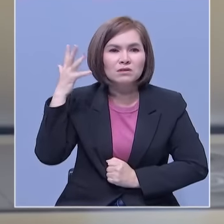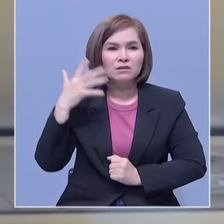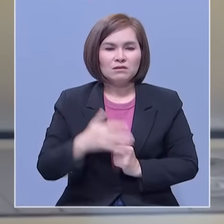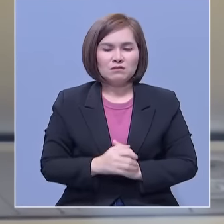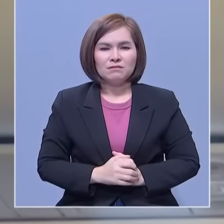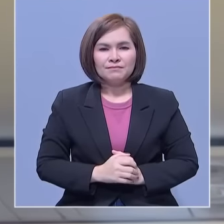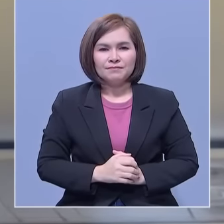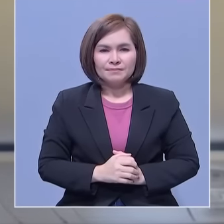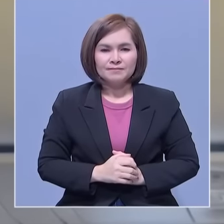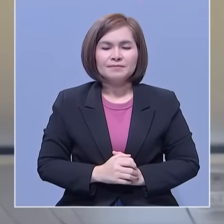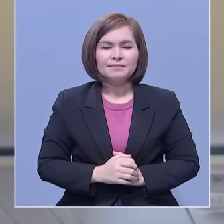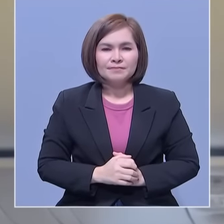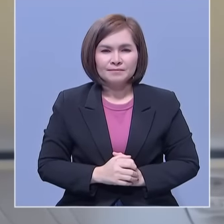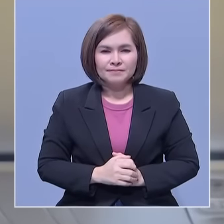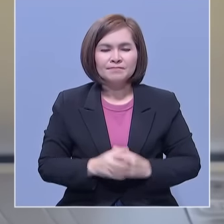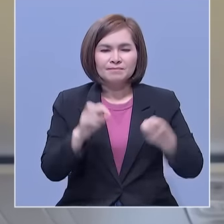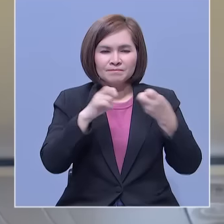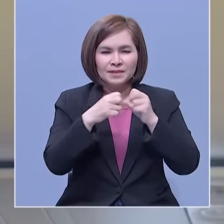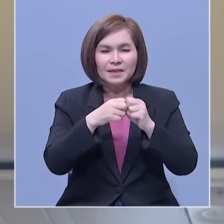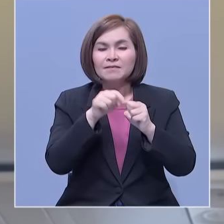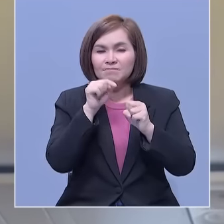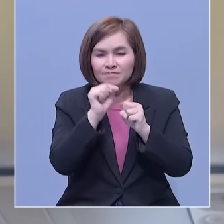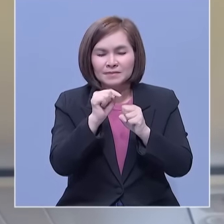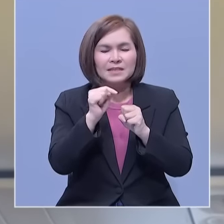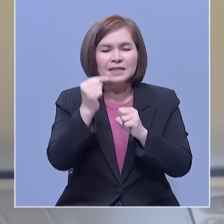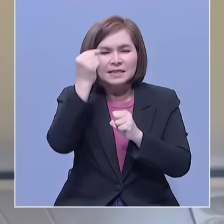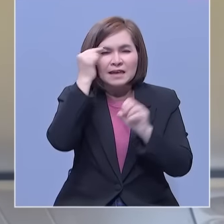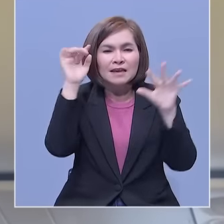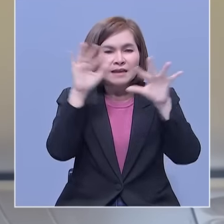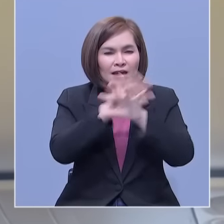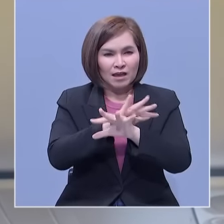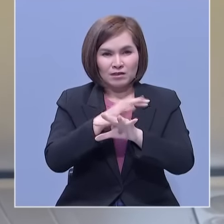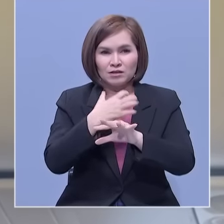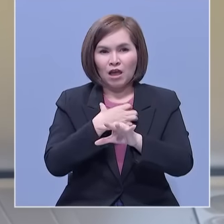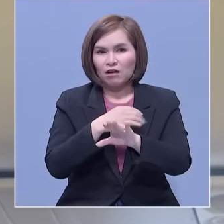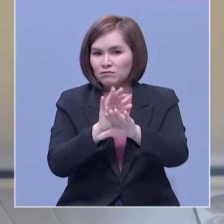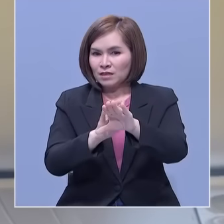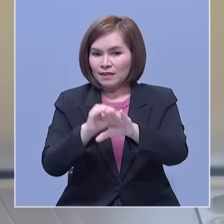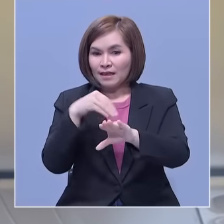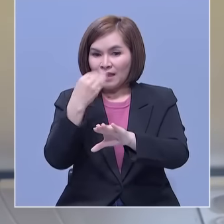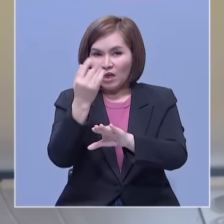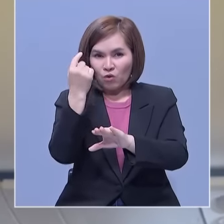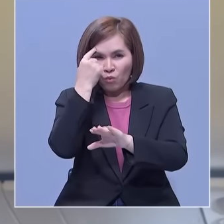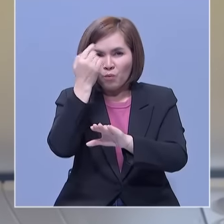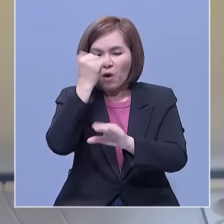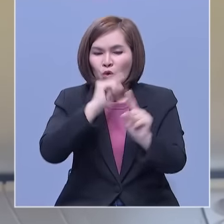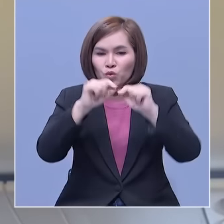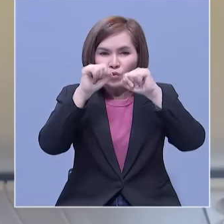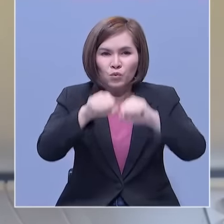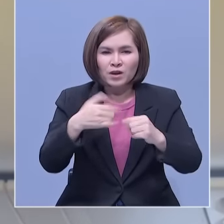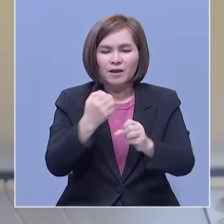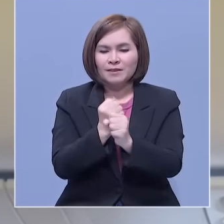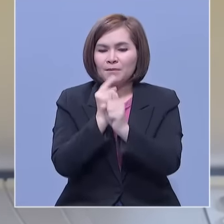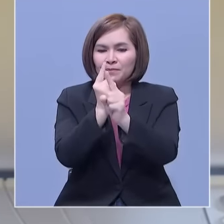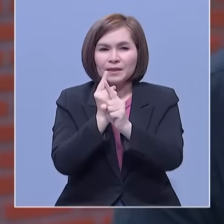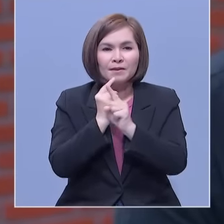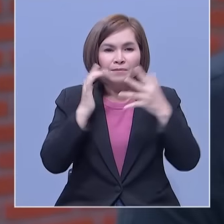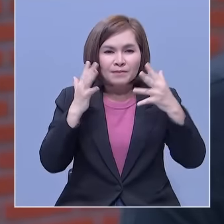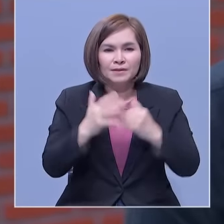และกรณีที่เกิดขึ้นเชื่อว่าเพื่อเป็นการสั่งสอนคนผิดสัญญาที่ไม่ทำตามวค่ะครับเพื่อ